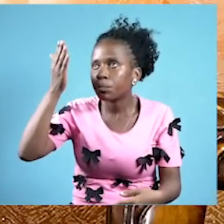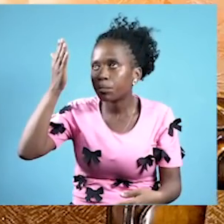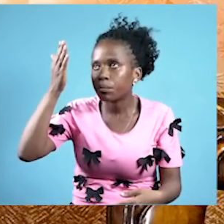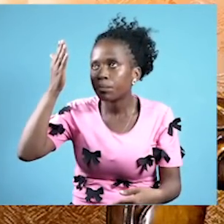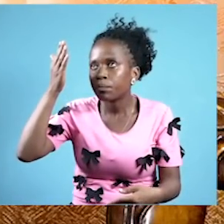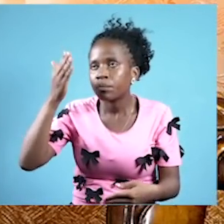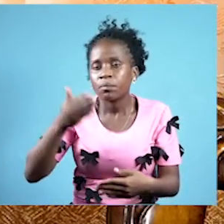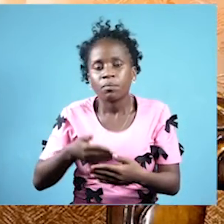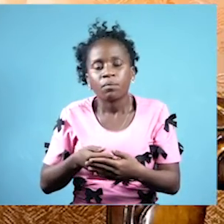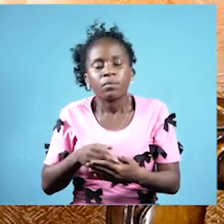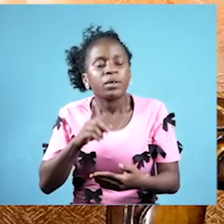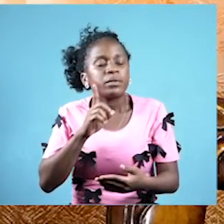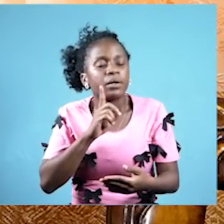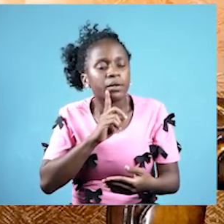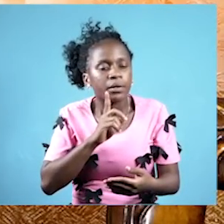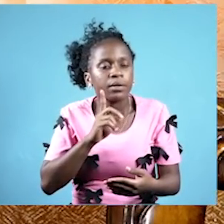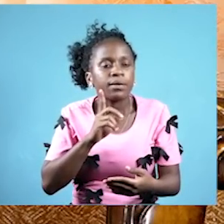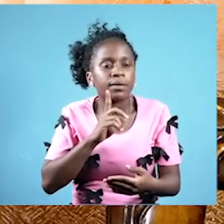kwa hofu ya Mwenyezi Mungu,